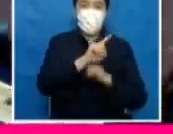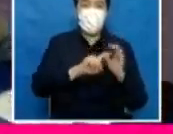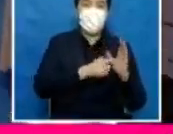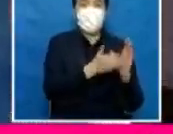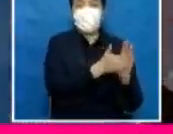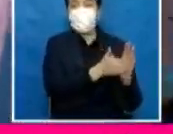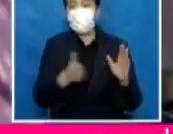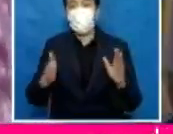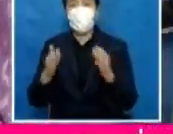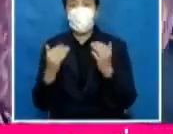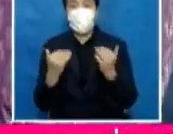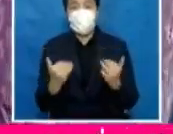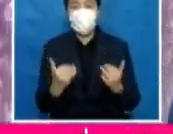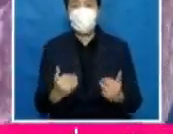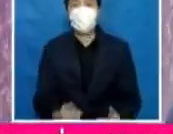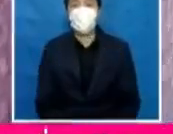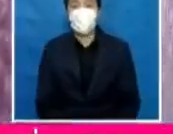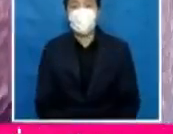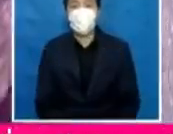ครับ